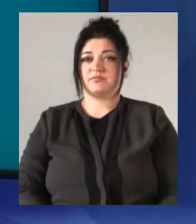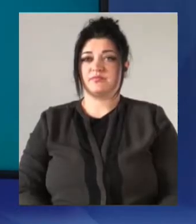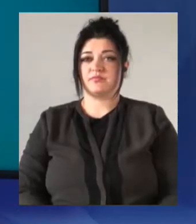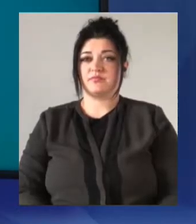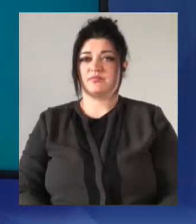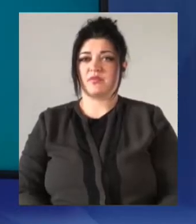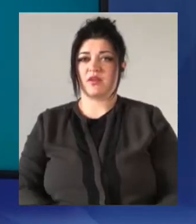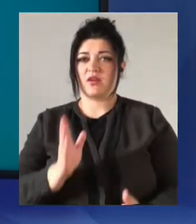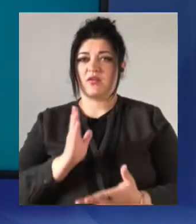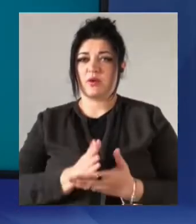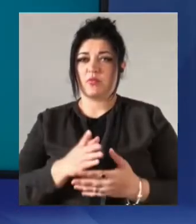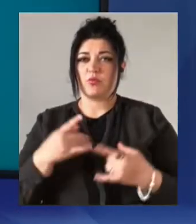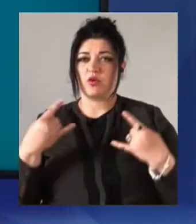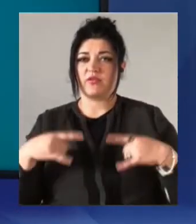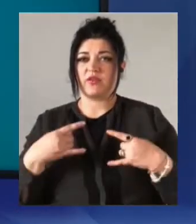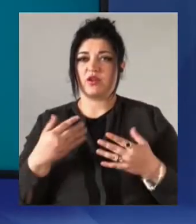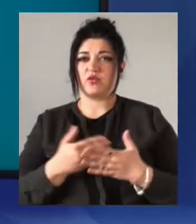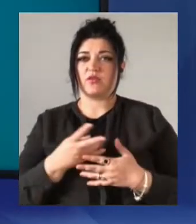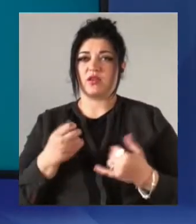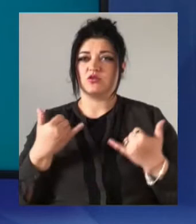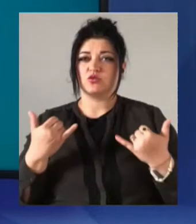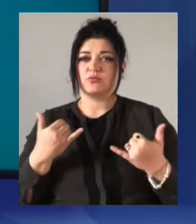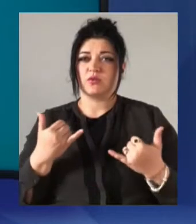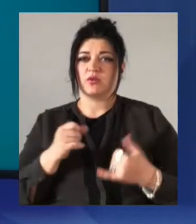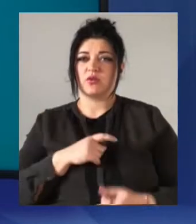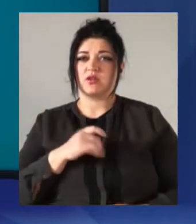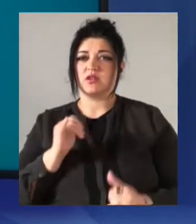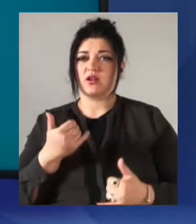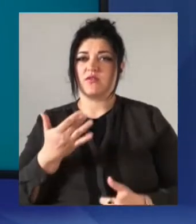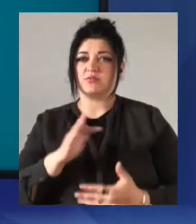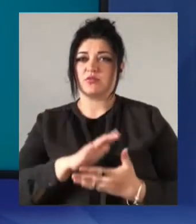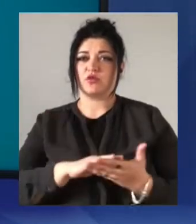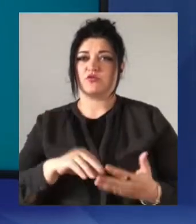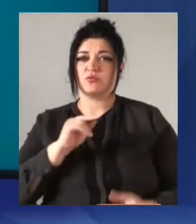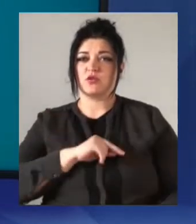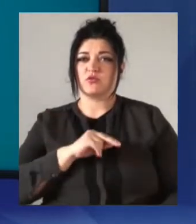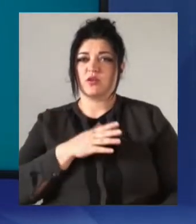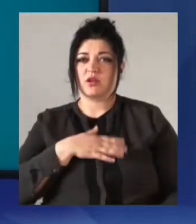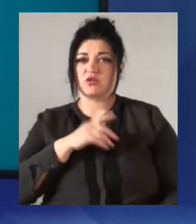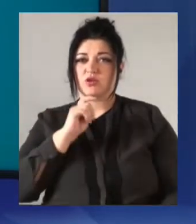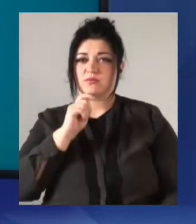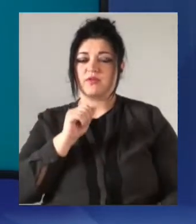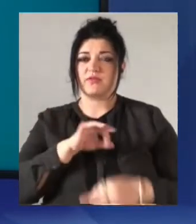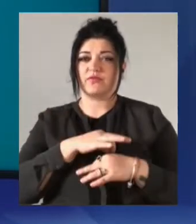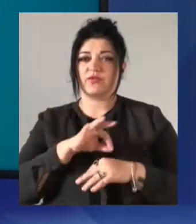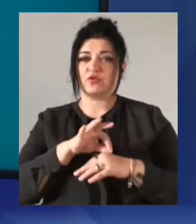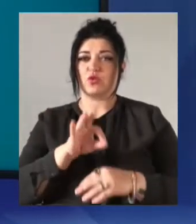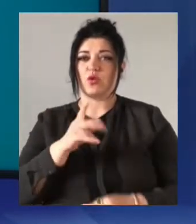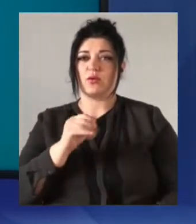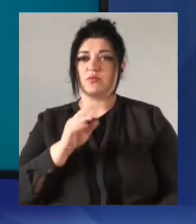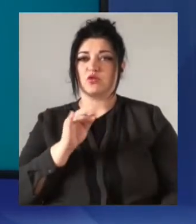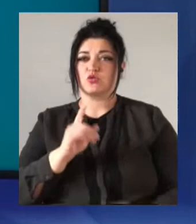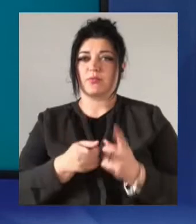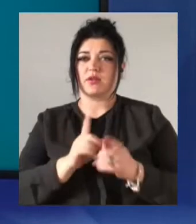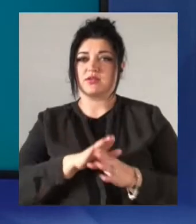прямому ефірі новини на Суспільному Одеса. Для вас продовжують працювати наші кореспонденти та ведуча Ольга Міщук. Сурдопереклад